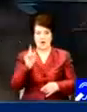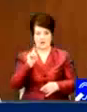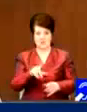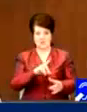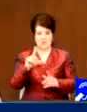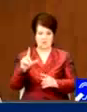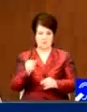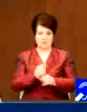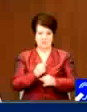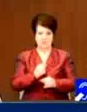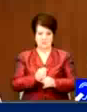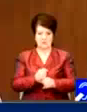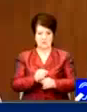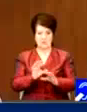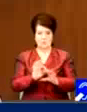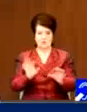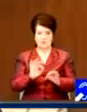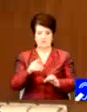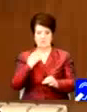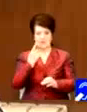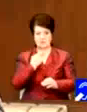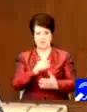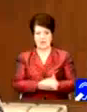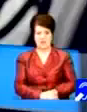plecat din funcție invocând motive personale.